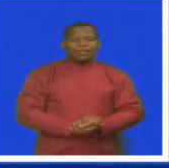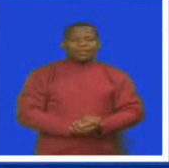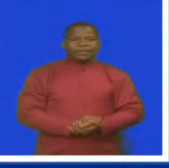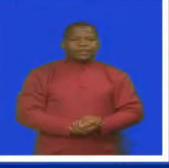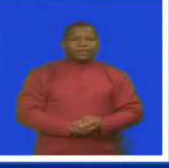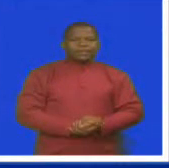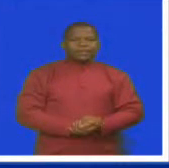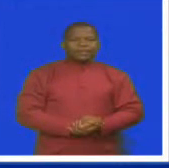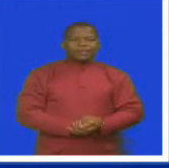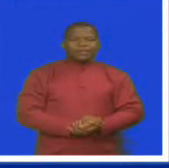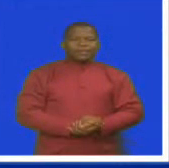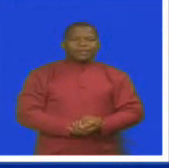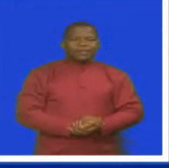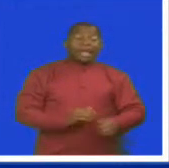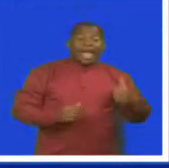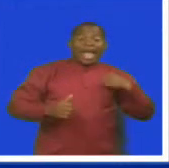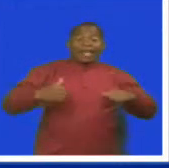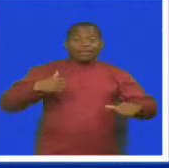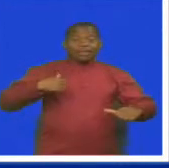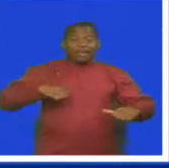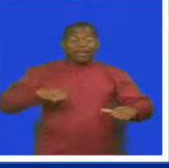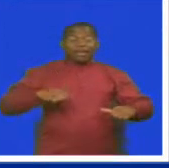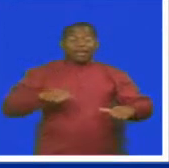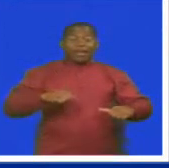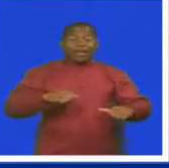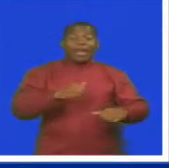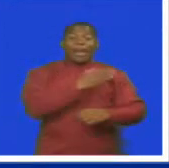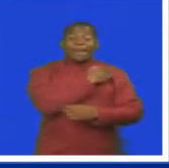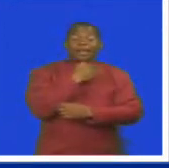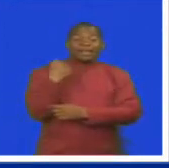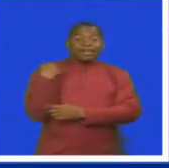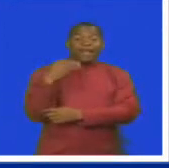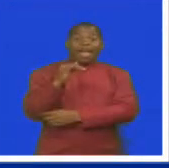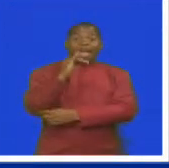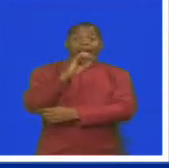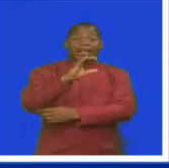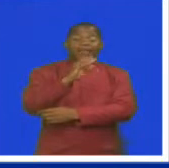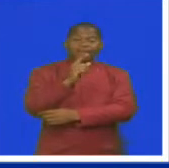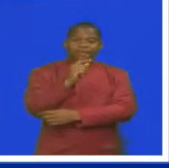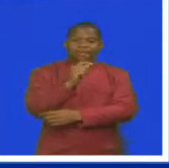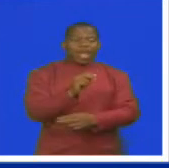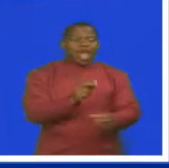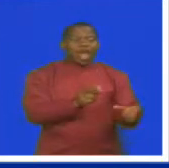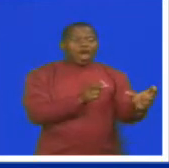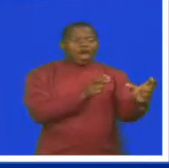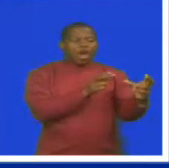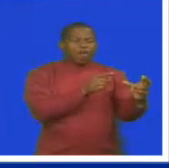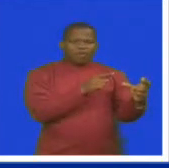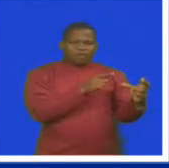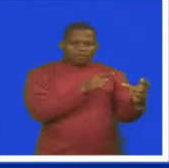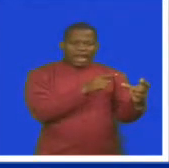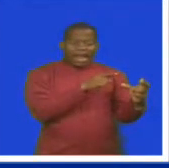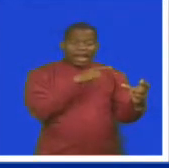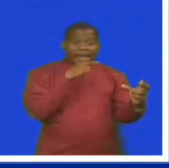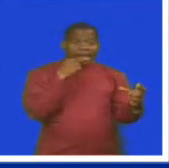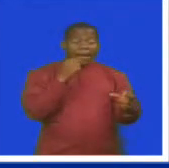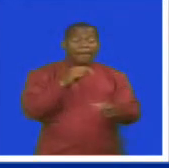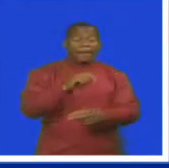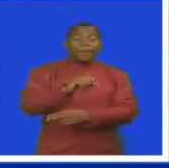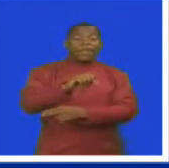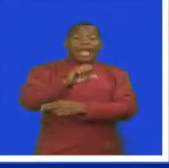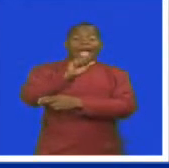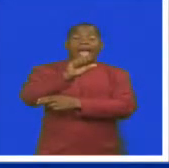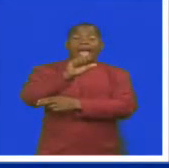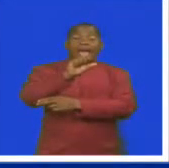Losabambe kuba induna yetekwatisa amanqaba akhumalo sonikete libandla lilawula tekuchumana lapha eveni i-Eswatini Communications